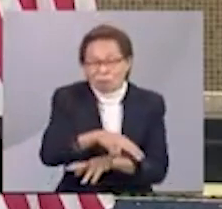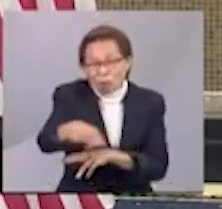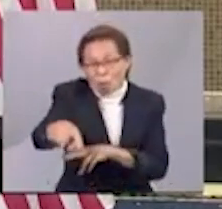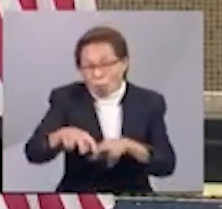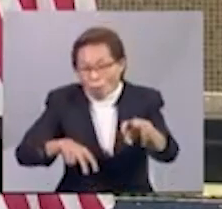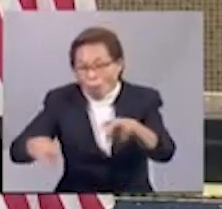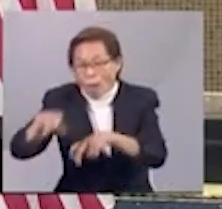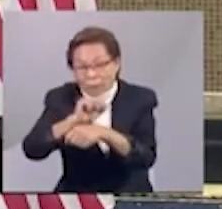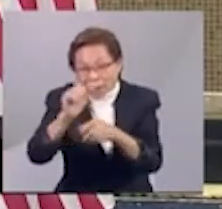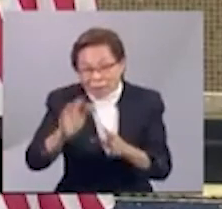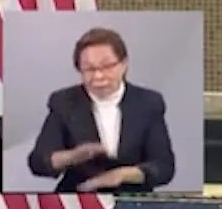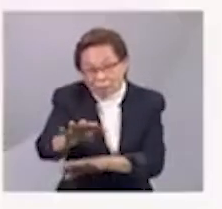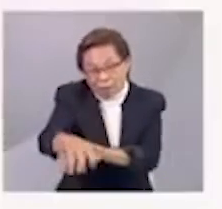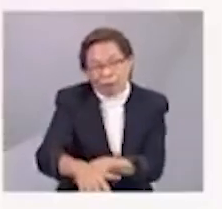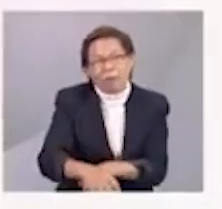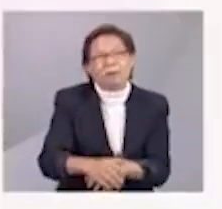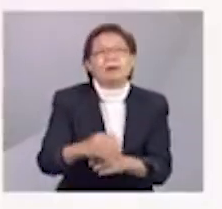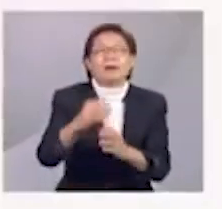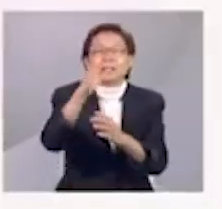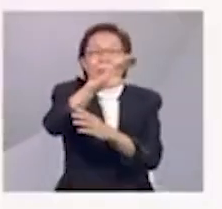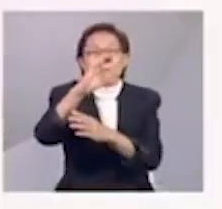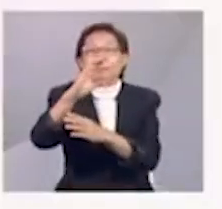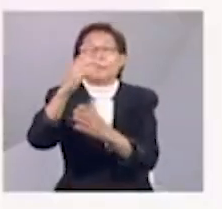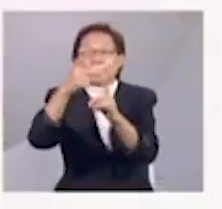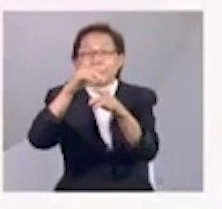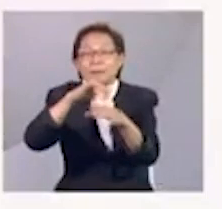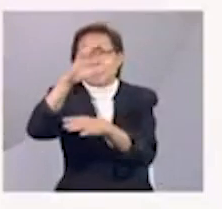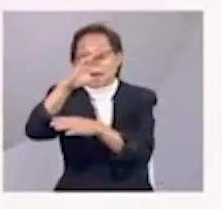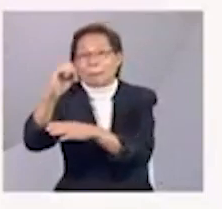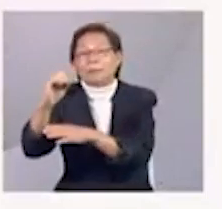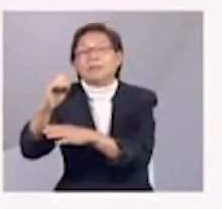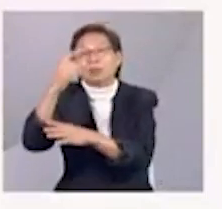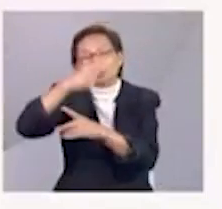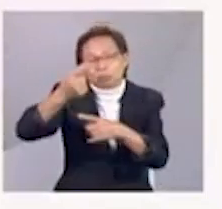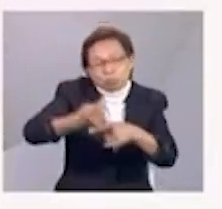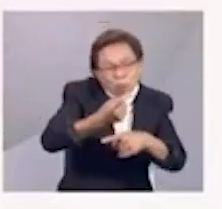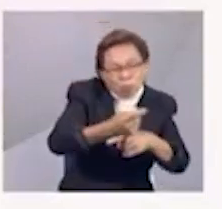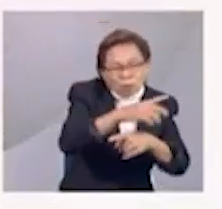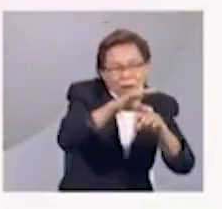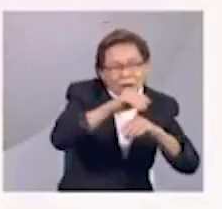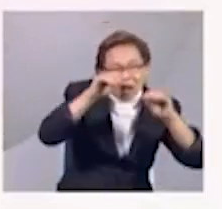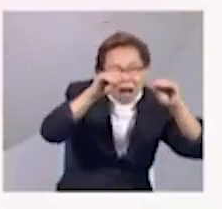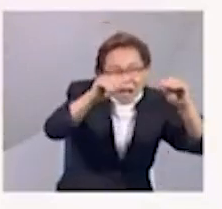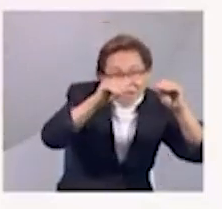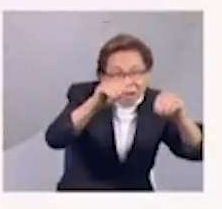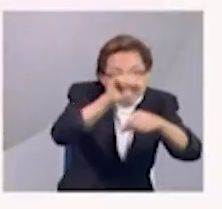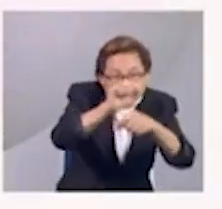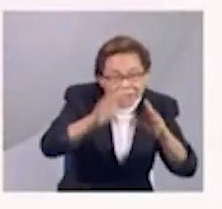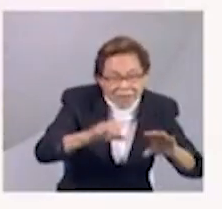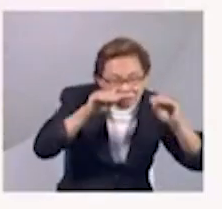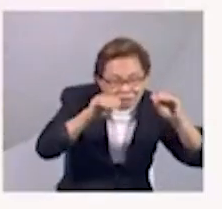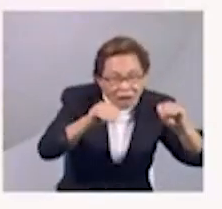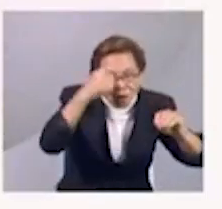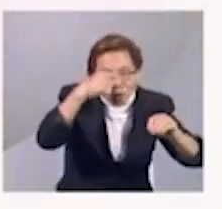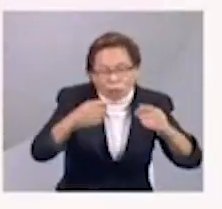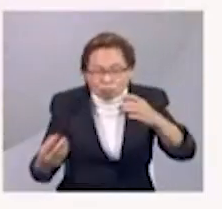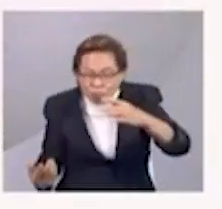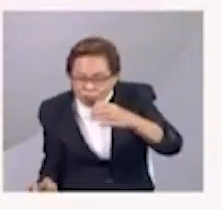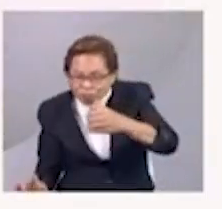insentif yang diberikan pada syarakat Perintis untuk melatih dan mengajar tenaga kerja untuk